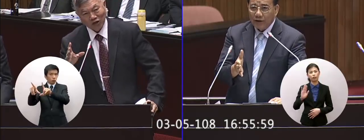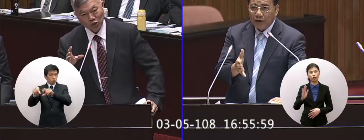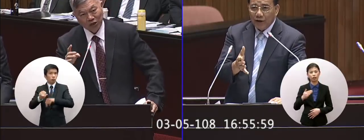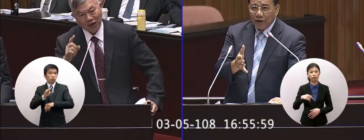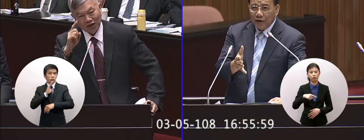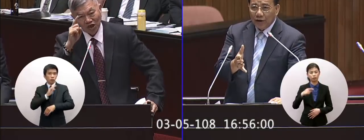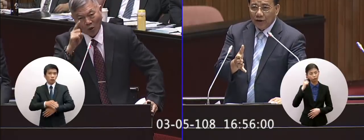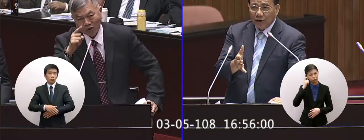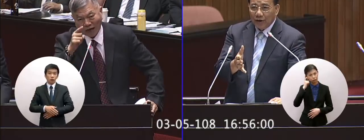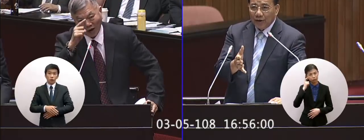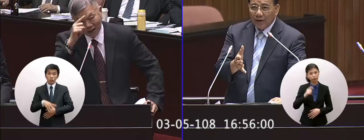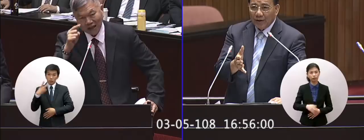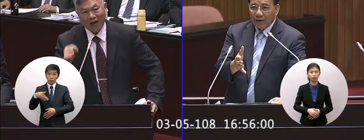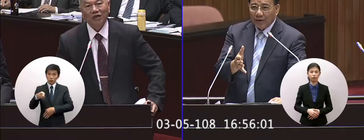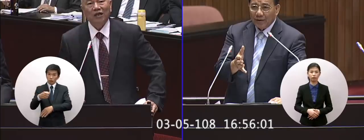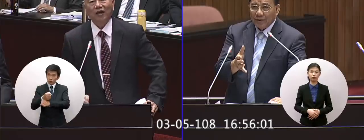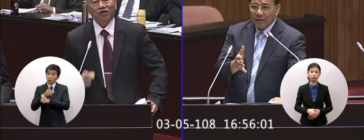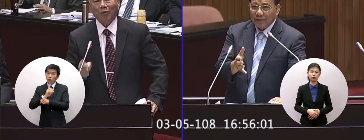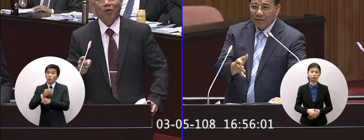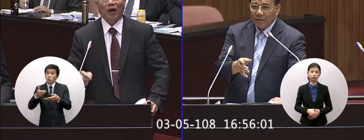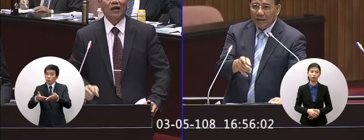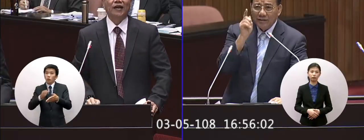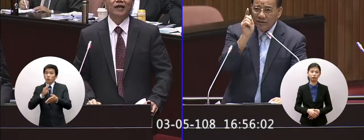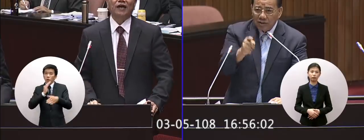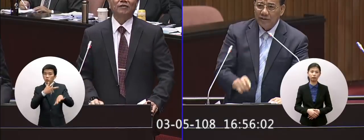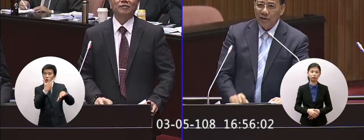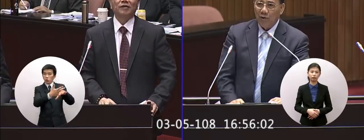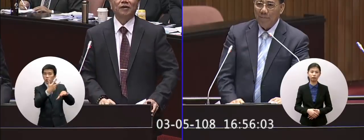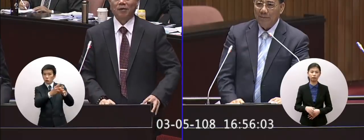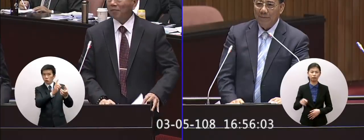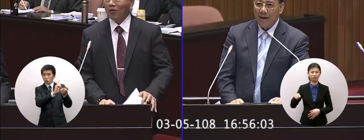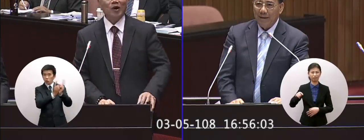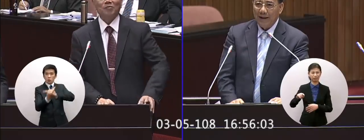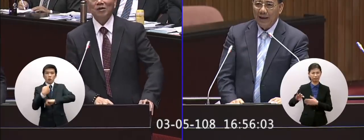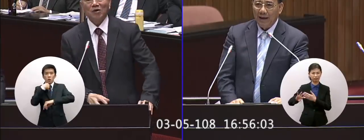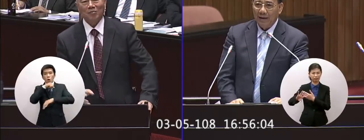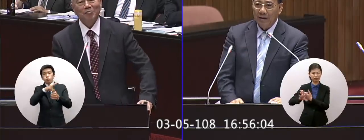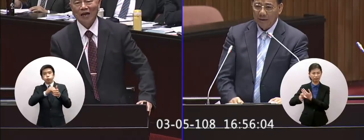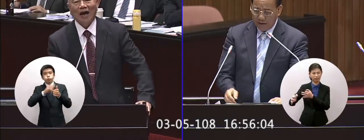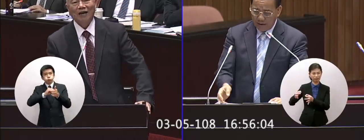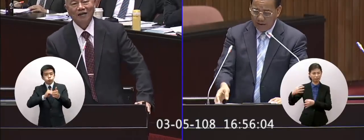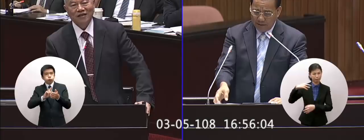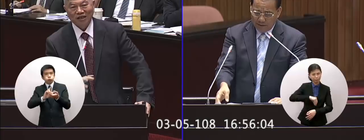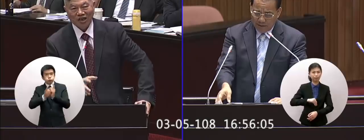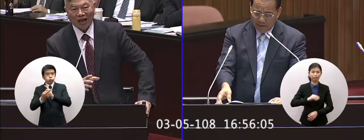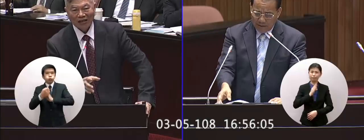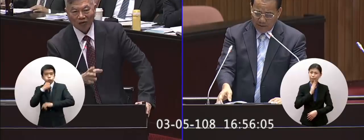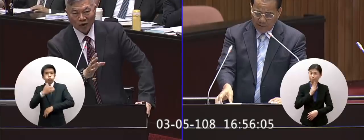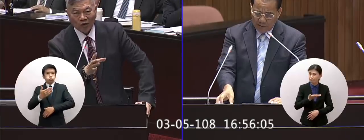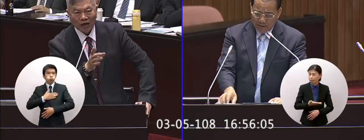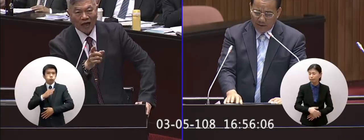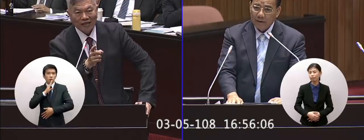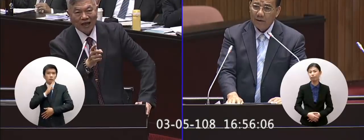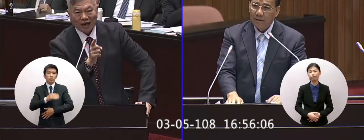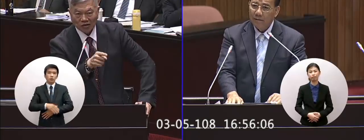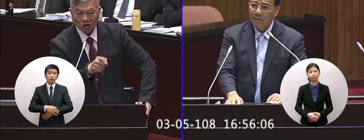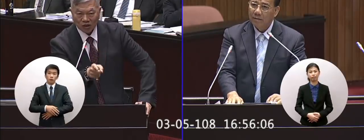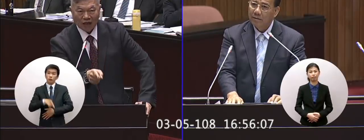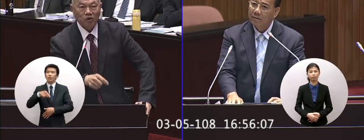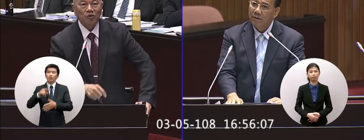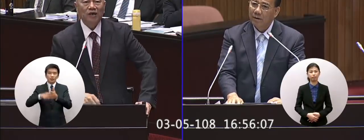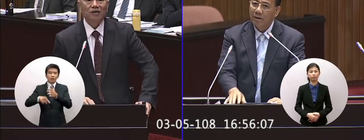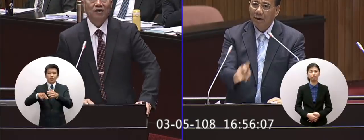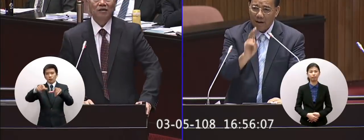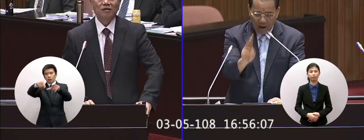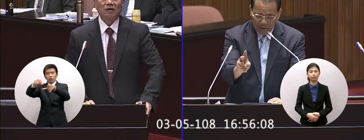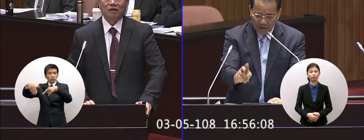他就是，啊，这 来注意，就是国产化一定要叫步来， 他吃定我们嘛， 不会没啦，这真简单，我拢会甲这开发商